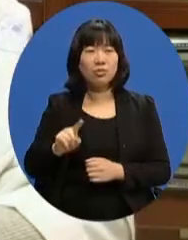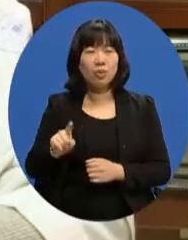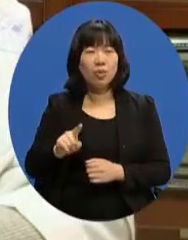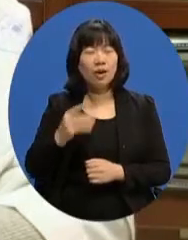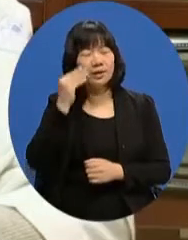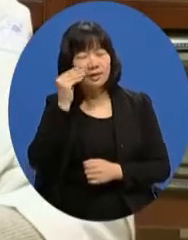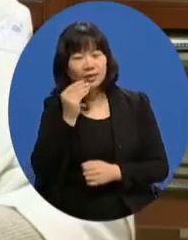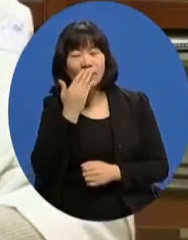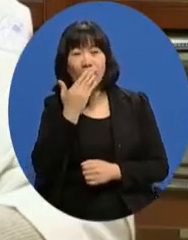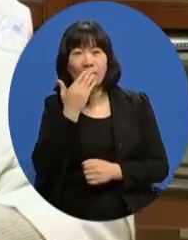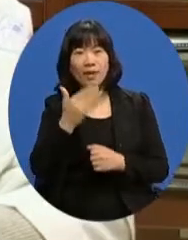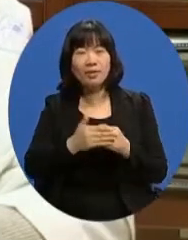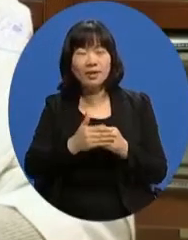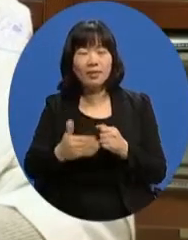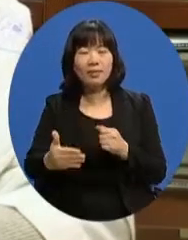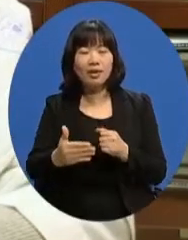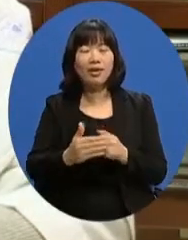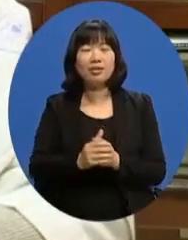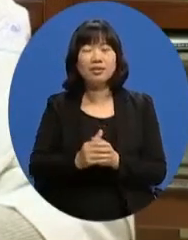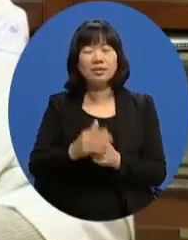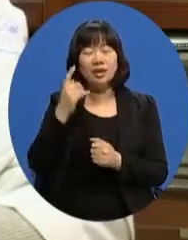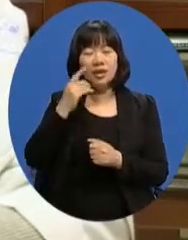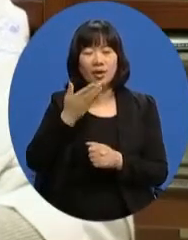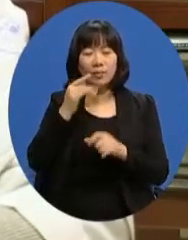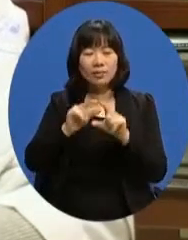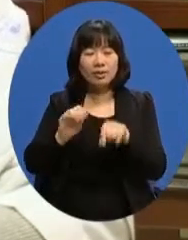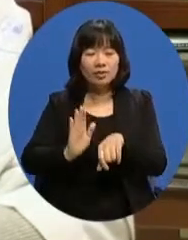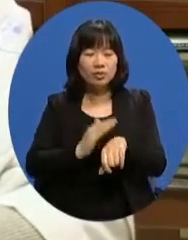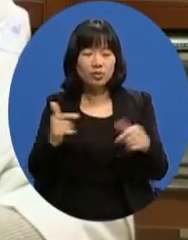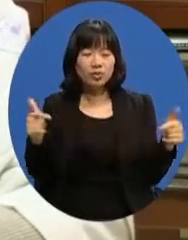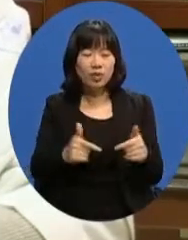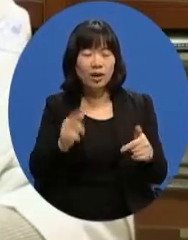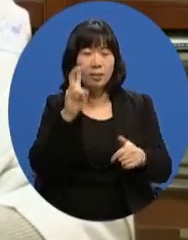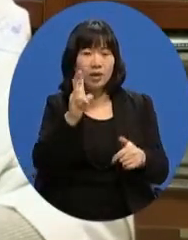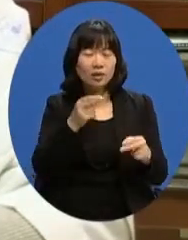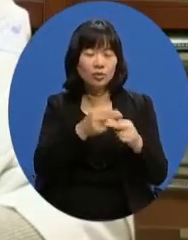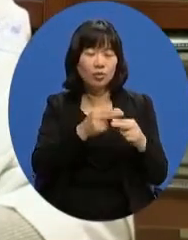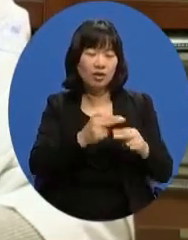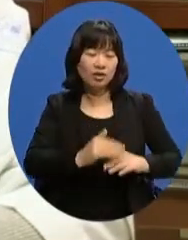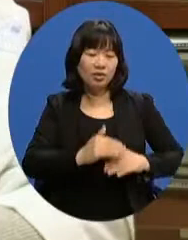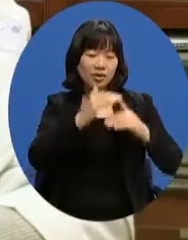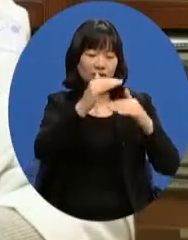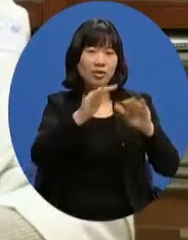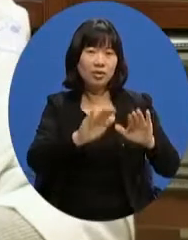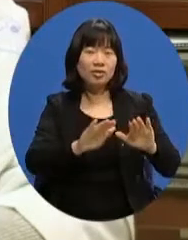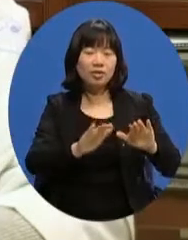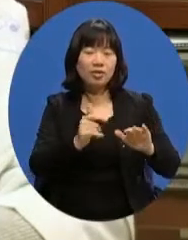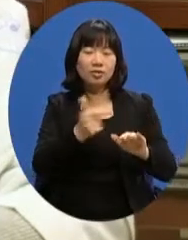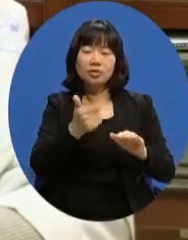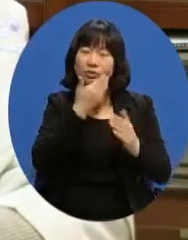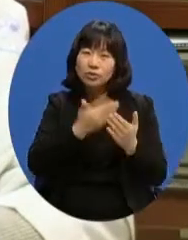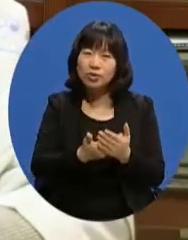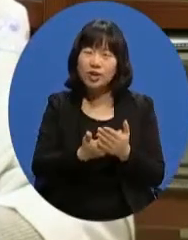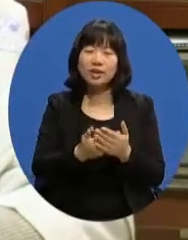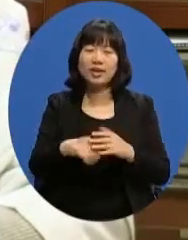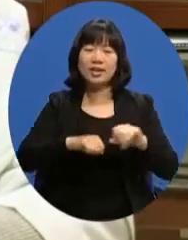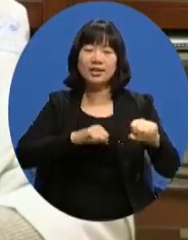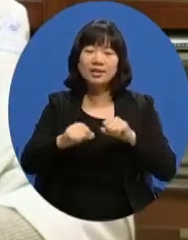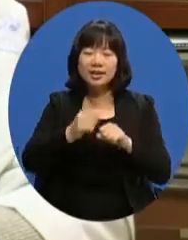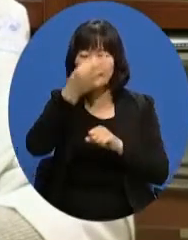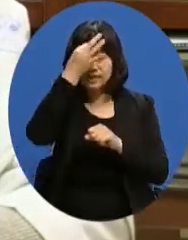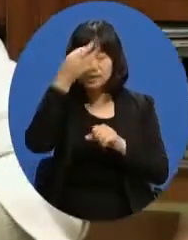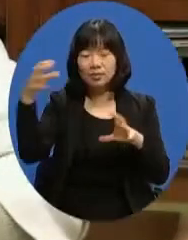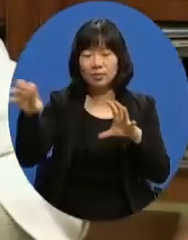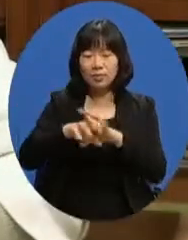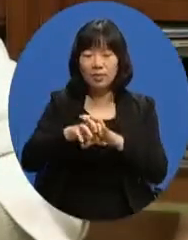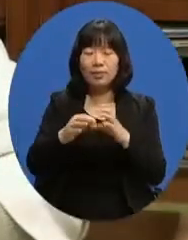굉장히 친숙해지면서 편식을 좀 줄일 수 있고요. 그리고 이제 요리하는 과정이라는 게 굉장히 중요한 실행 기능이라는 것을